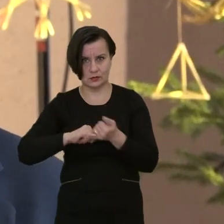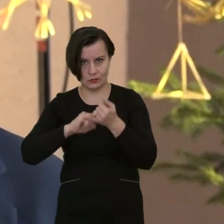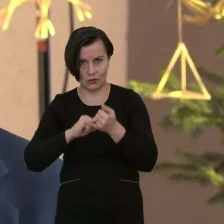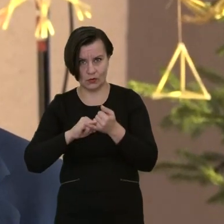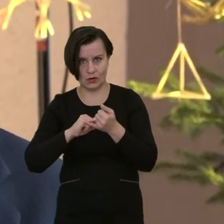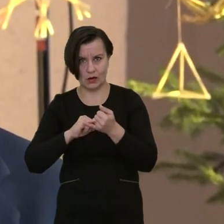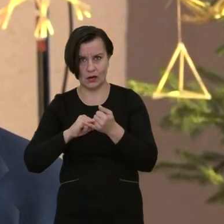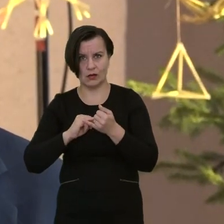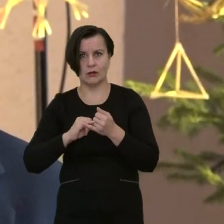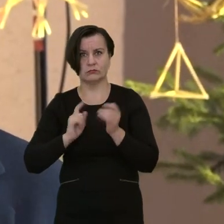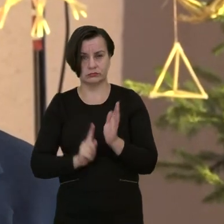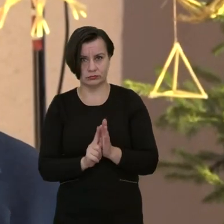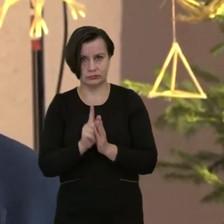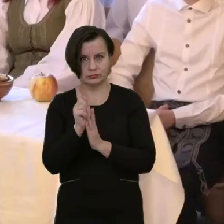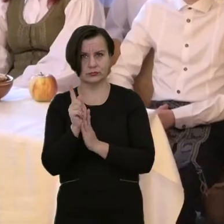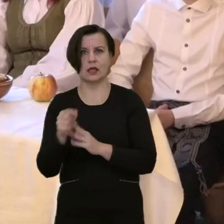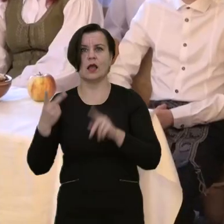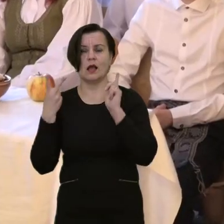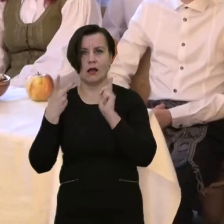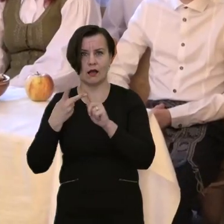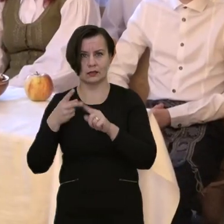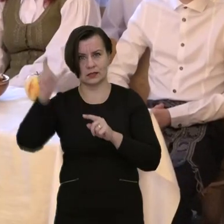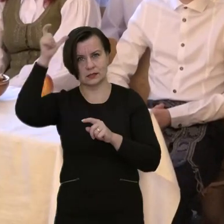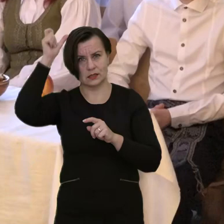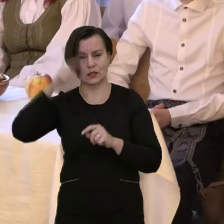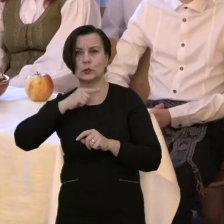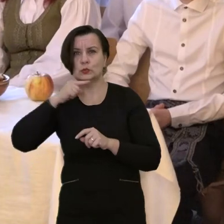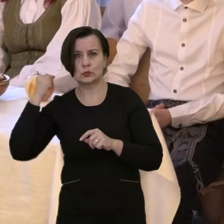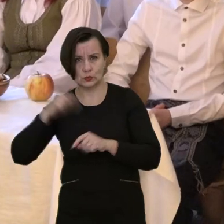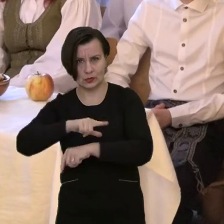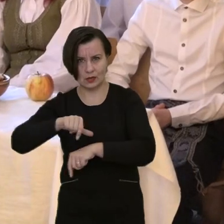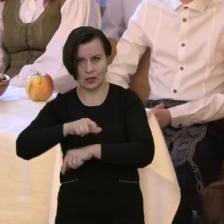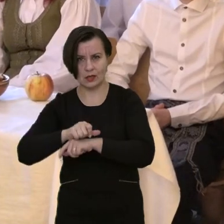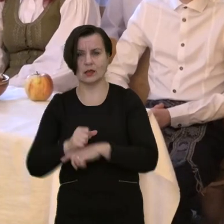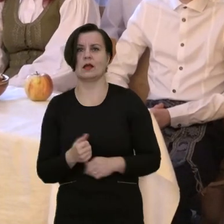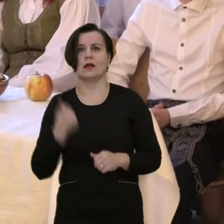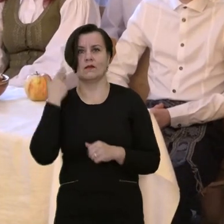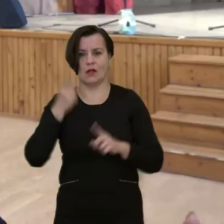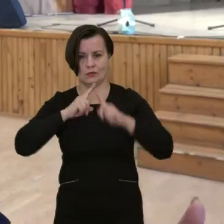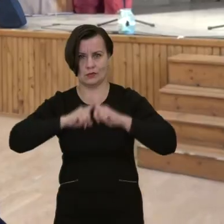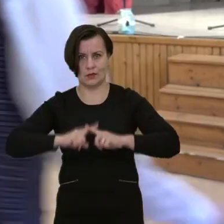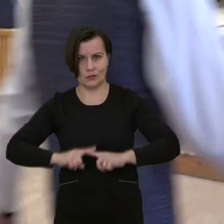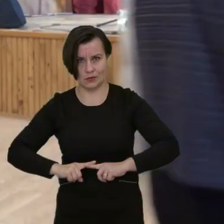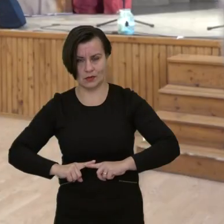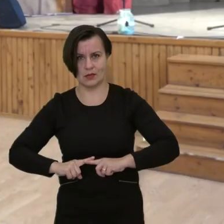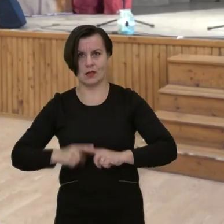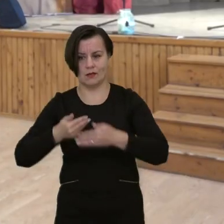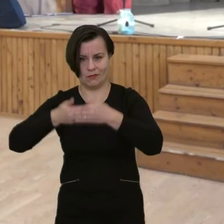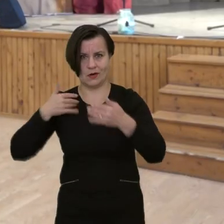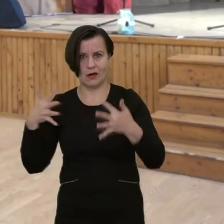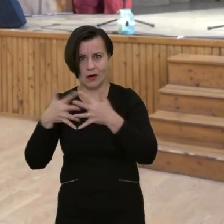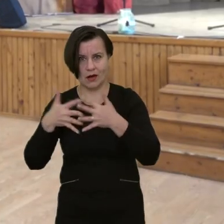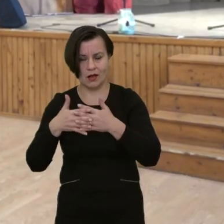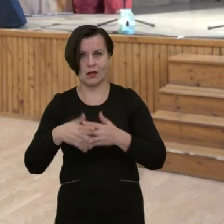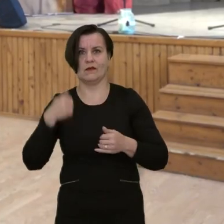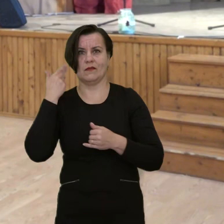įkurtos mokyklos. Paskui antras etapas yra carinės Rusijos priespauda. Paskui tautinė mokykla